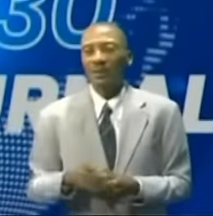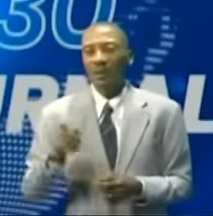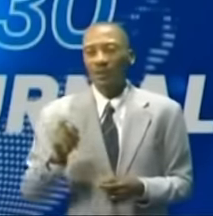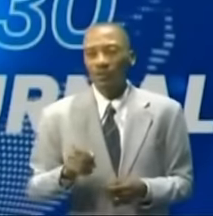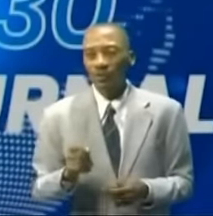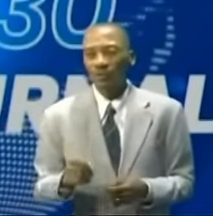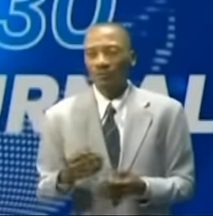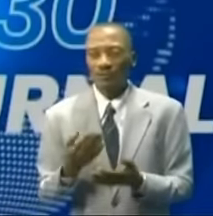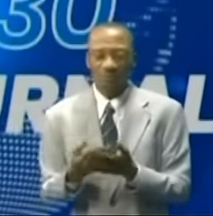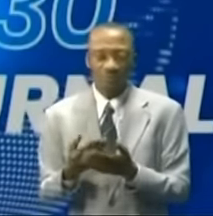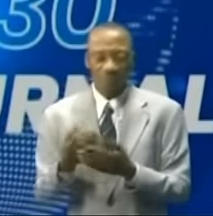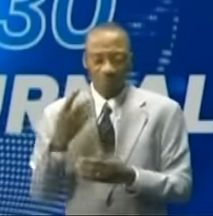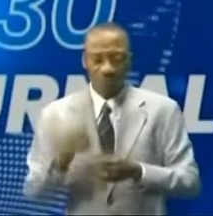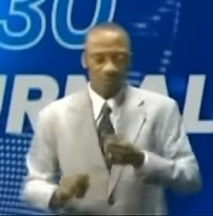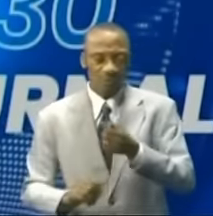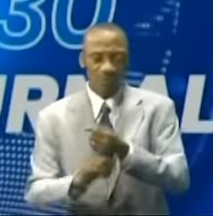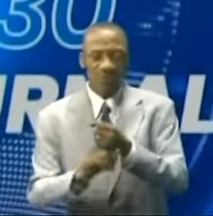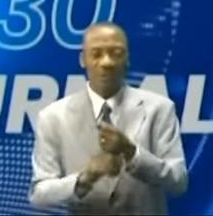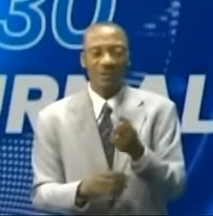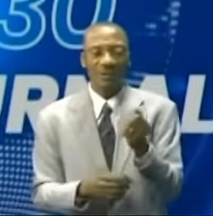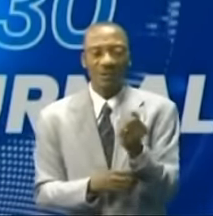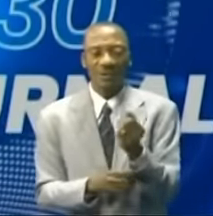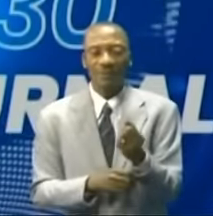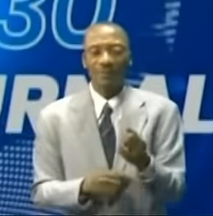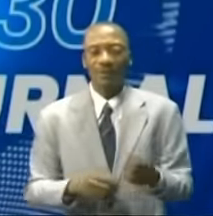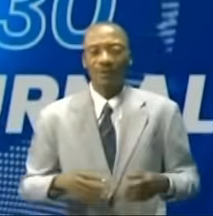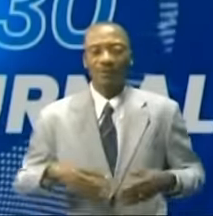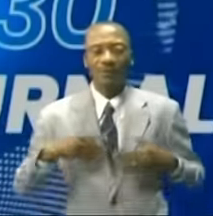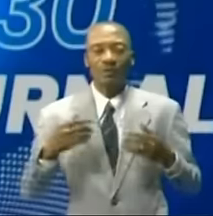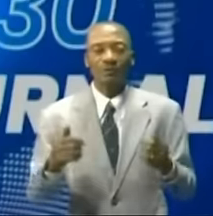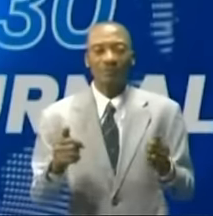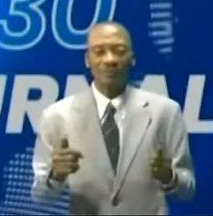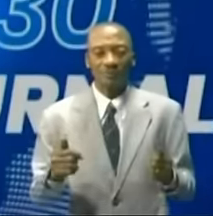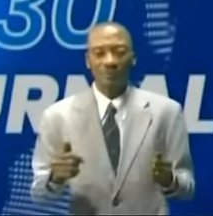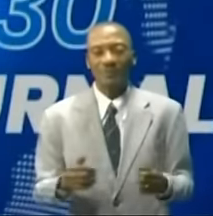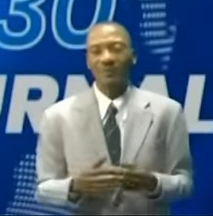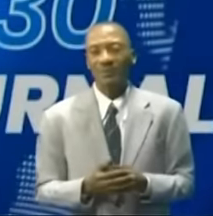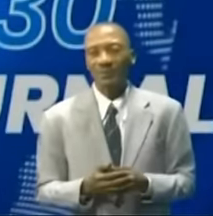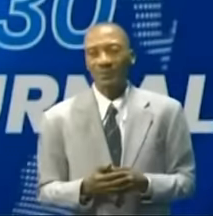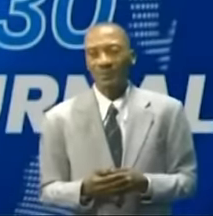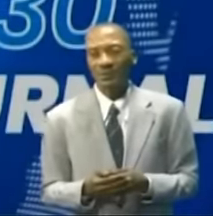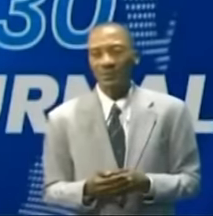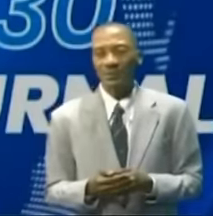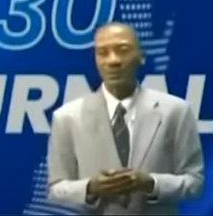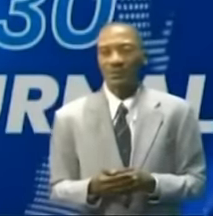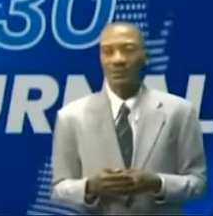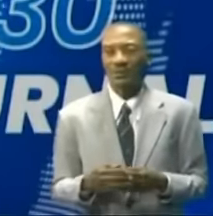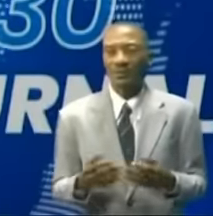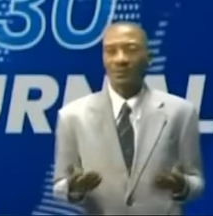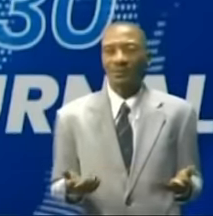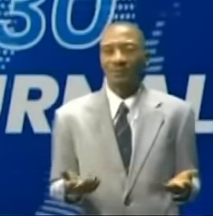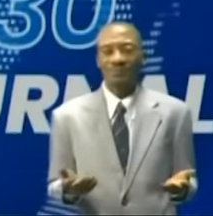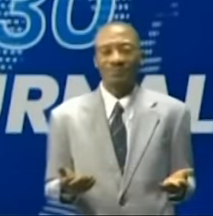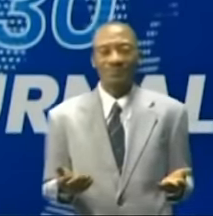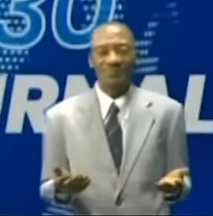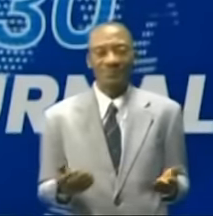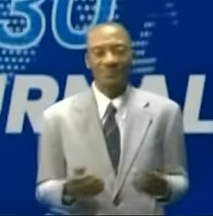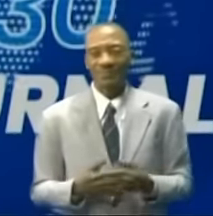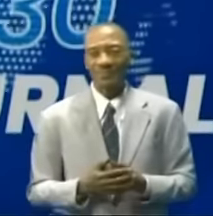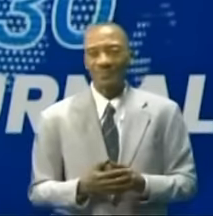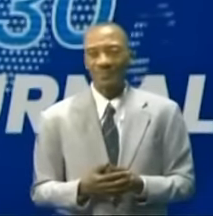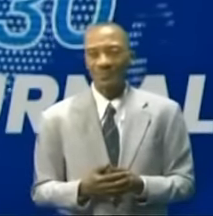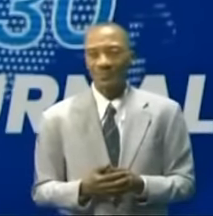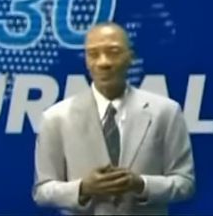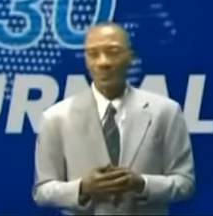du territoire de Lukolela vers la ville de Mbandaka. Des images dans nos prochaines éditions.